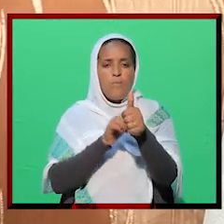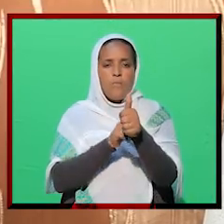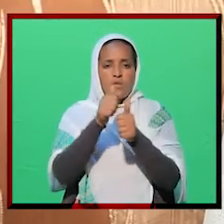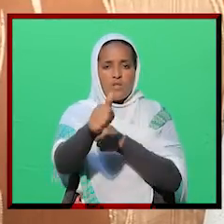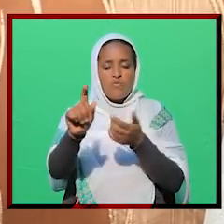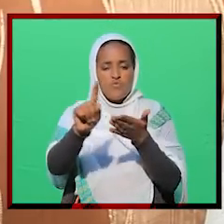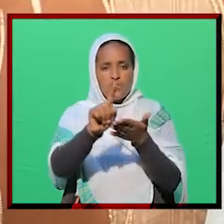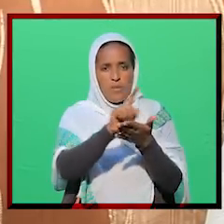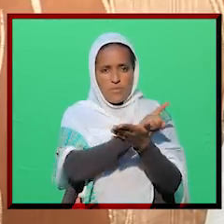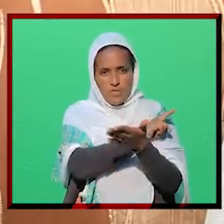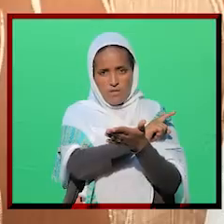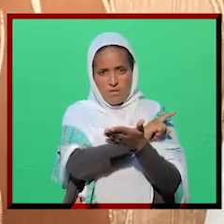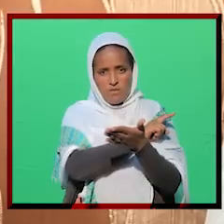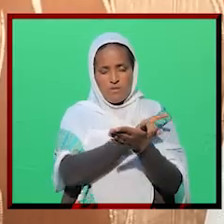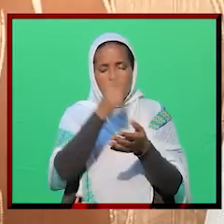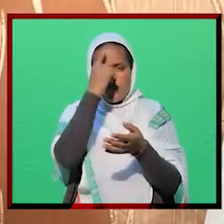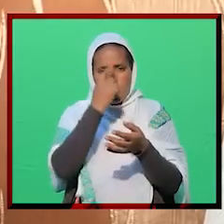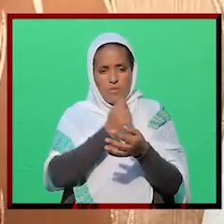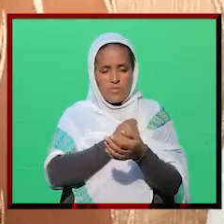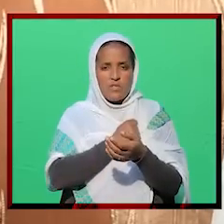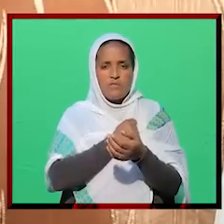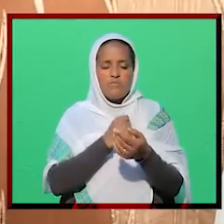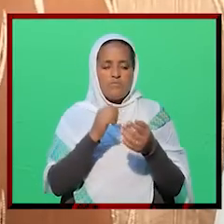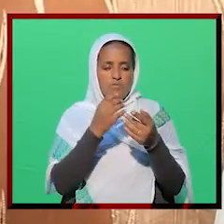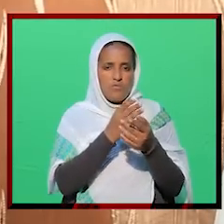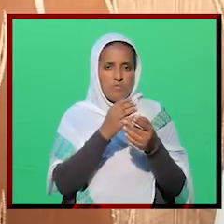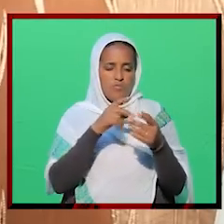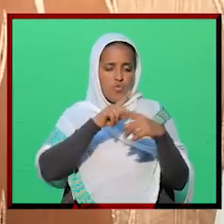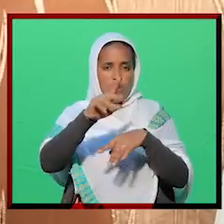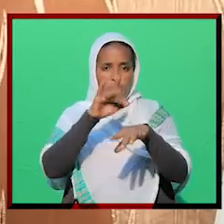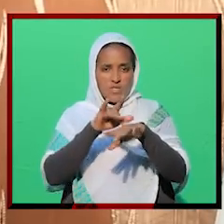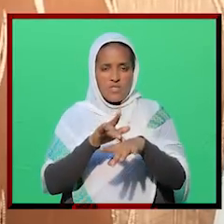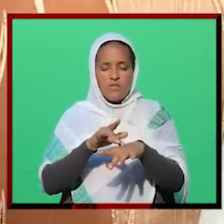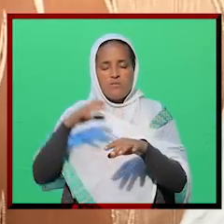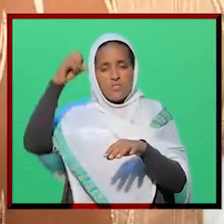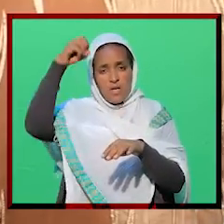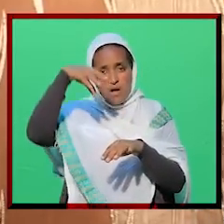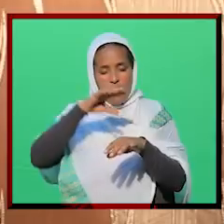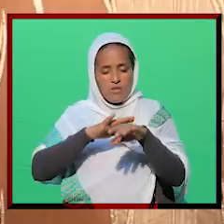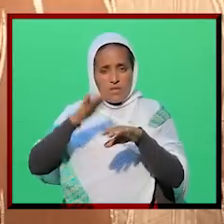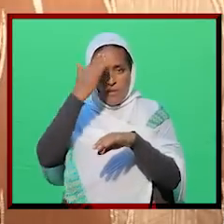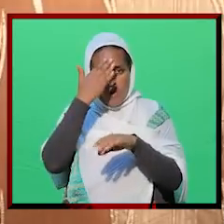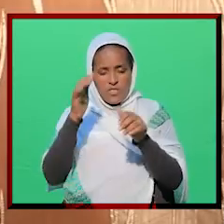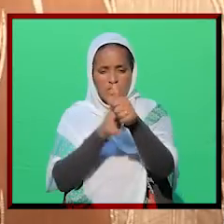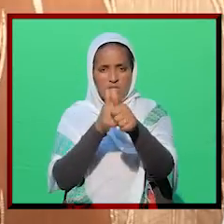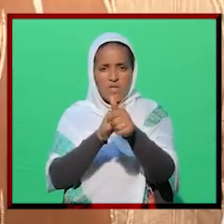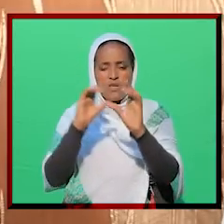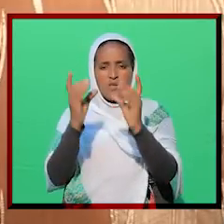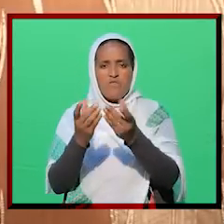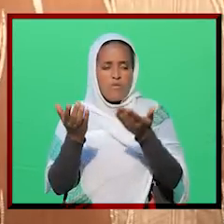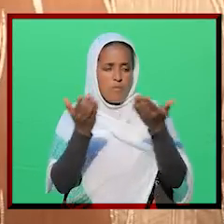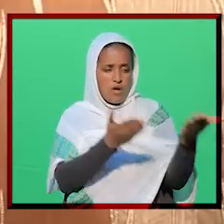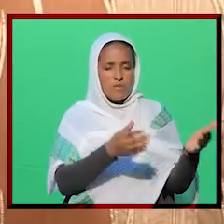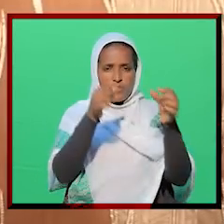ባሳለፍነው ሳምንታት በቅበተ እምናት አምዳችን ቅባትና ጸጋን በተመለከተ በተከታታይ ክፍል